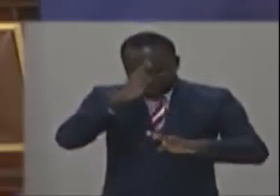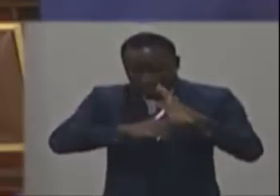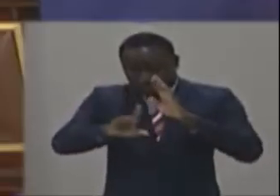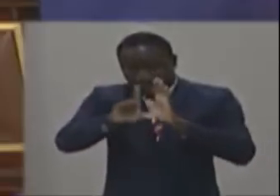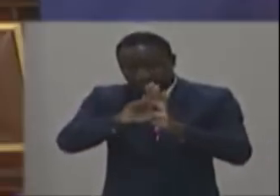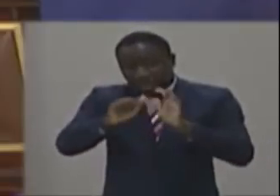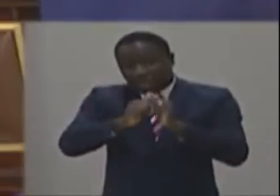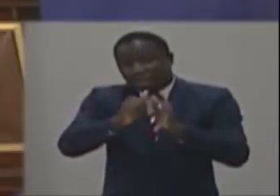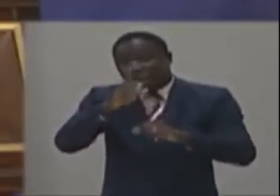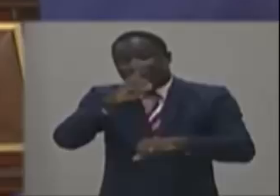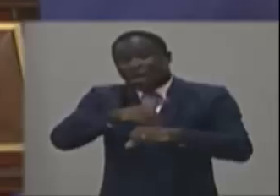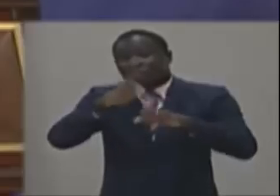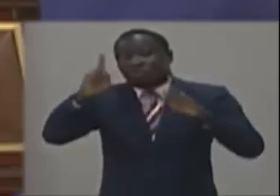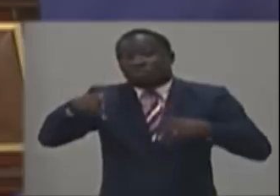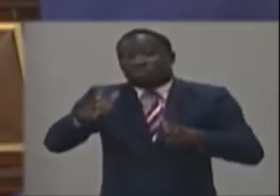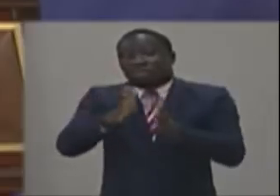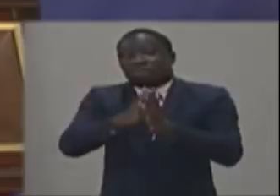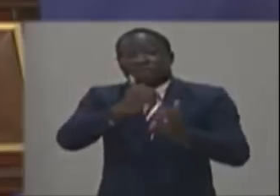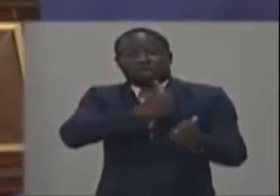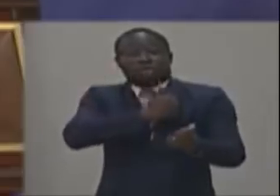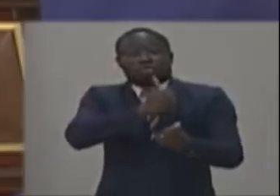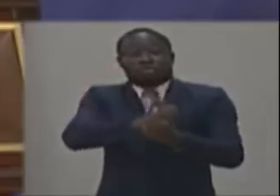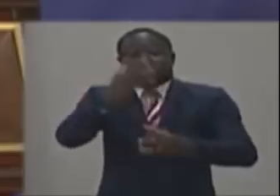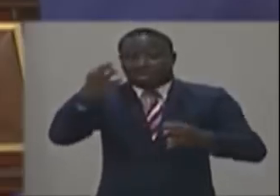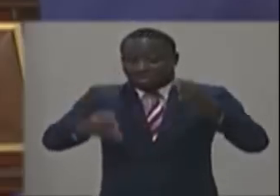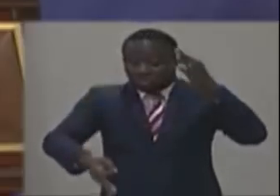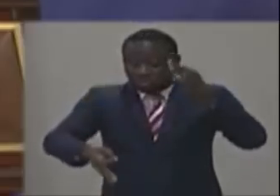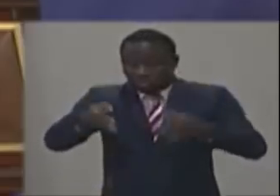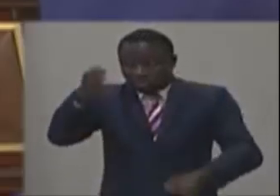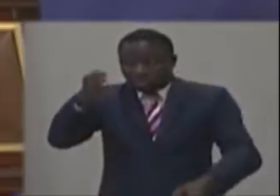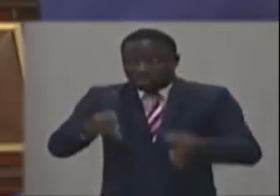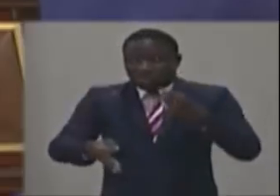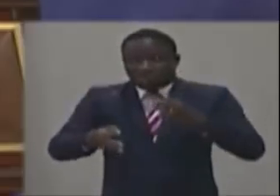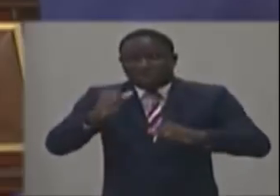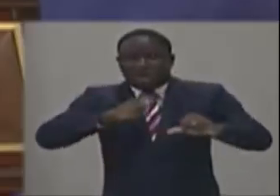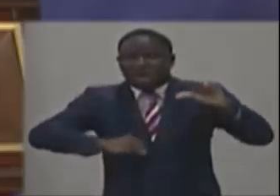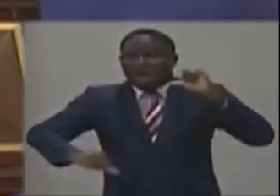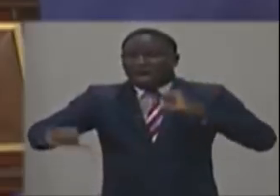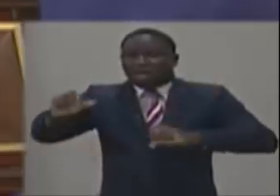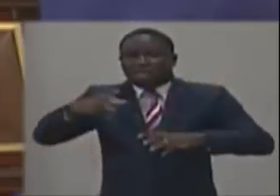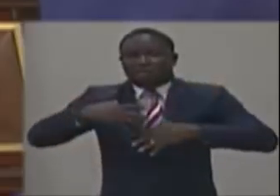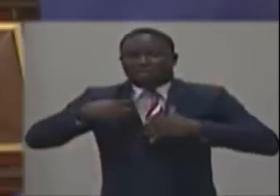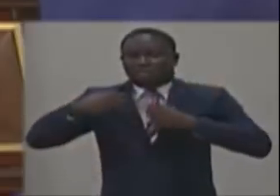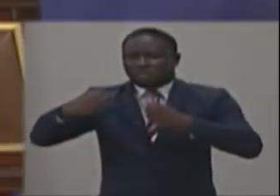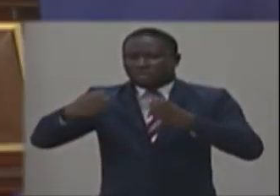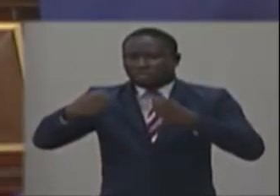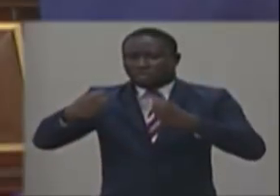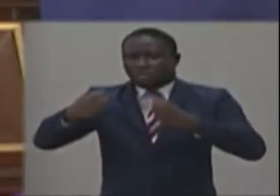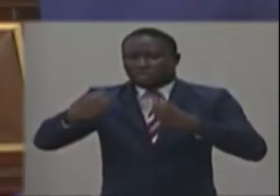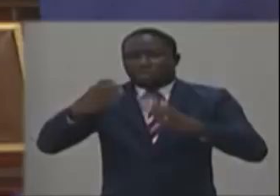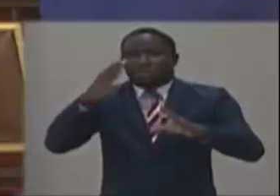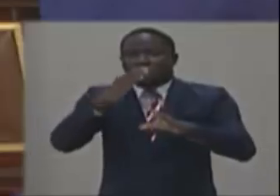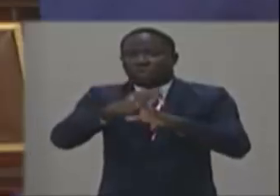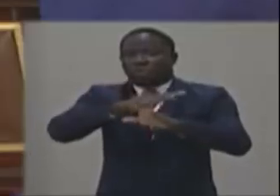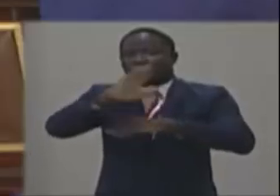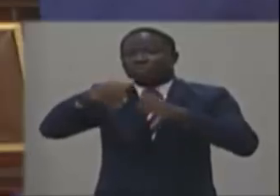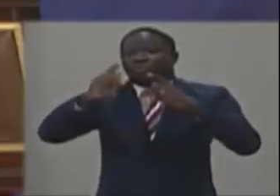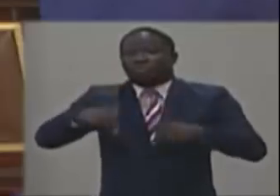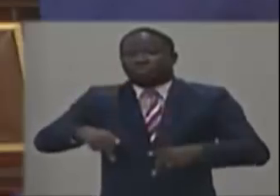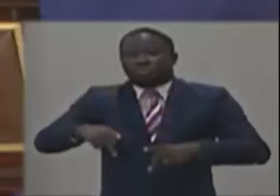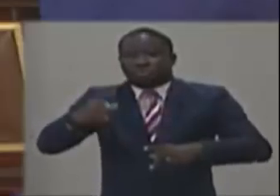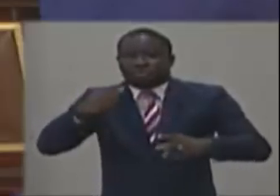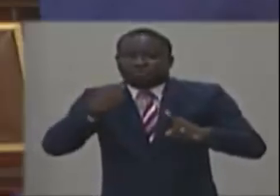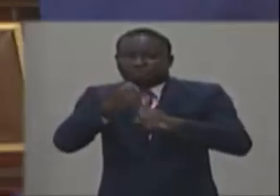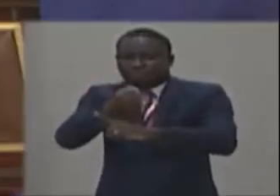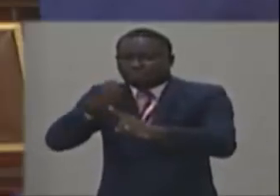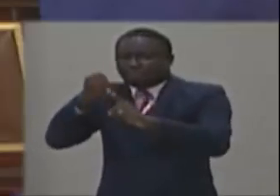ak dwa moun. M'a mande autorité la justice yo agir avec un pile rigueur contre tout moun ka